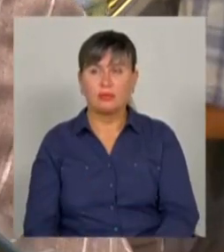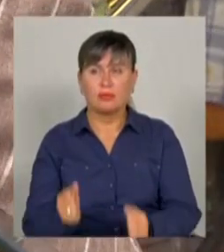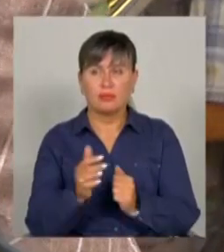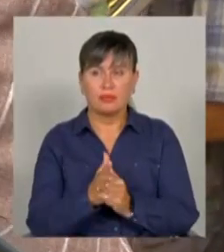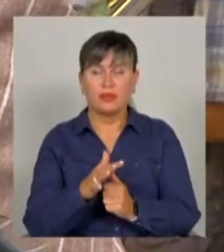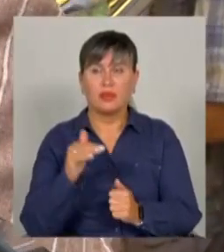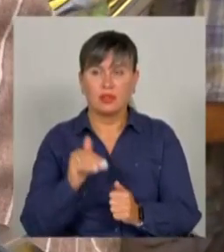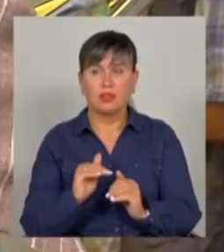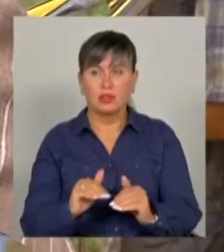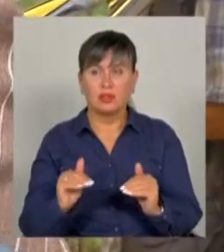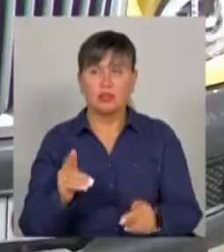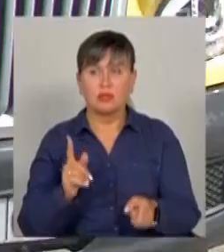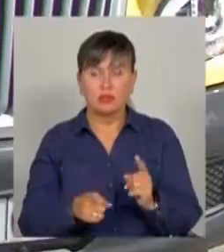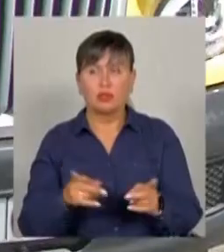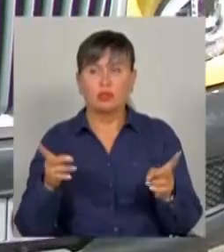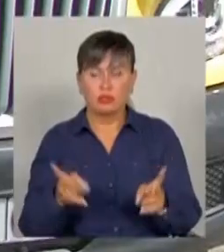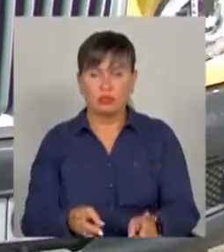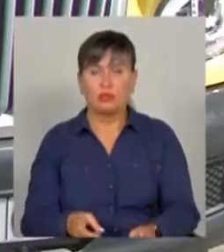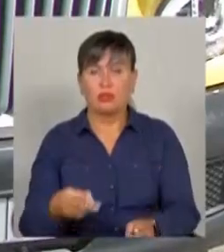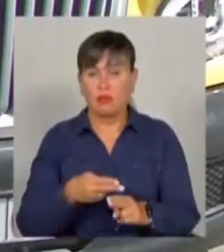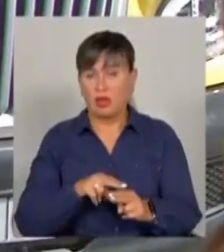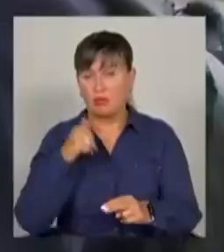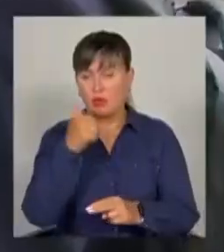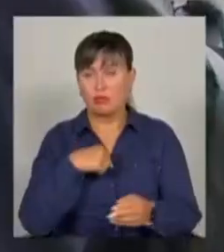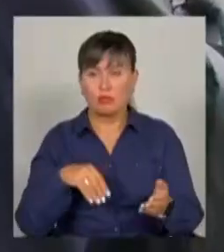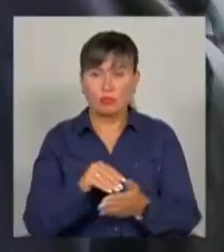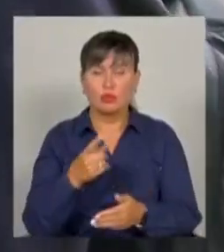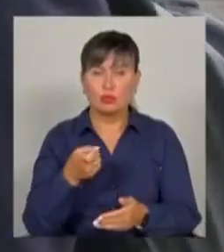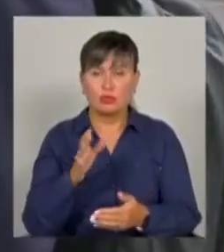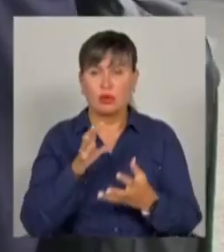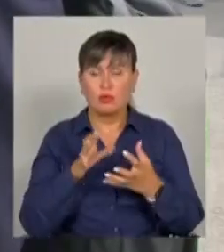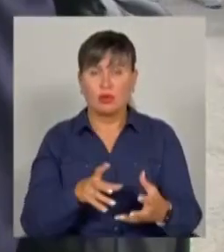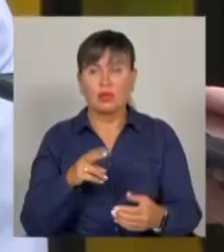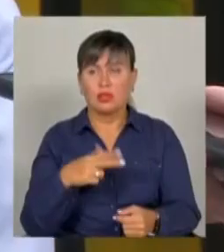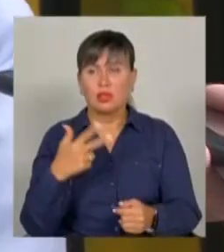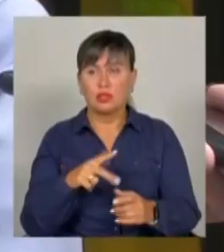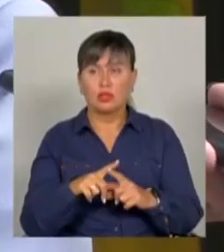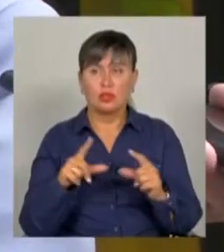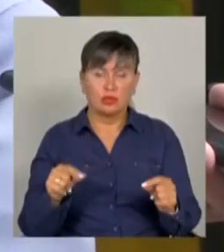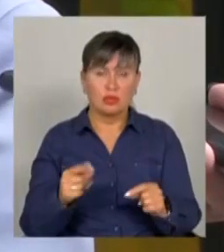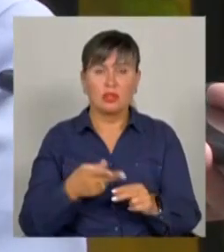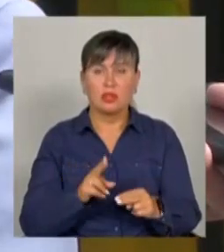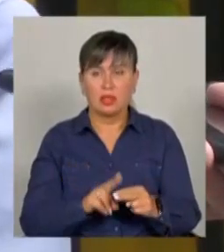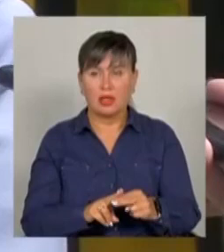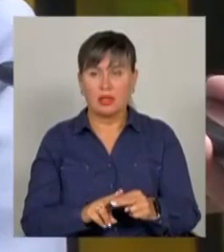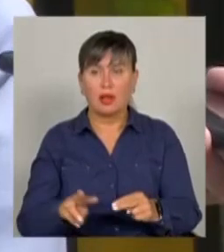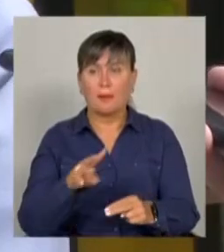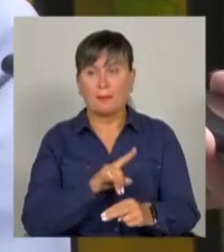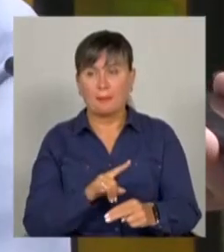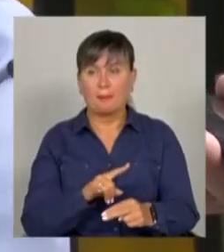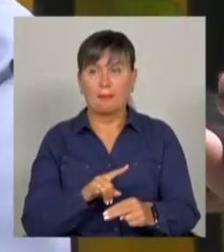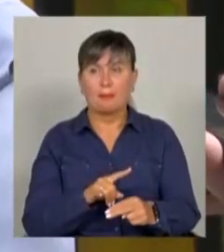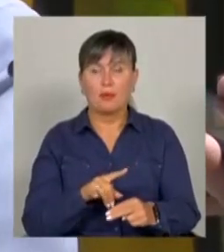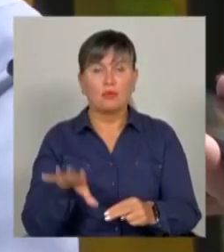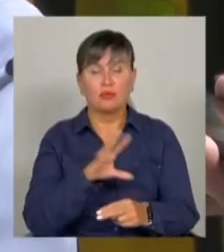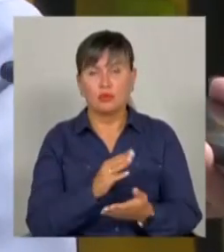15 тысяч детей действительно нуждаются. Мы в этом году приобрели 100 автобусов для 30 школ, и для этого у всех школ